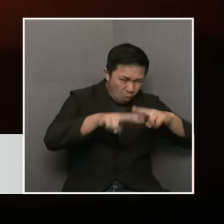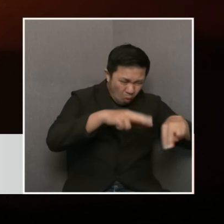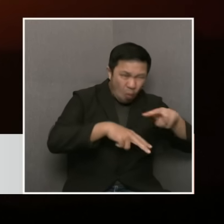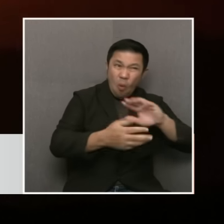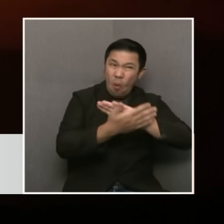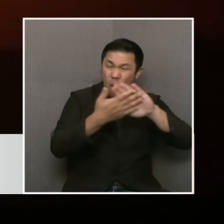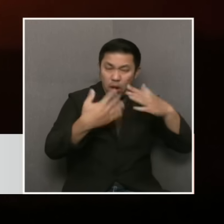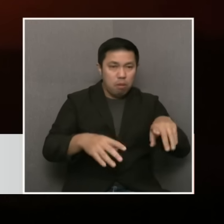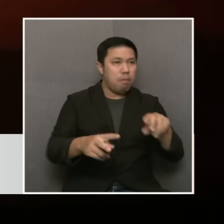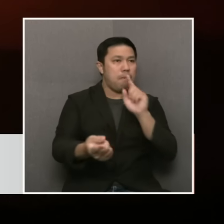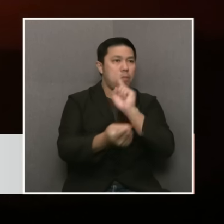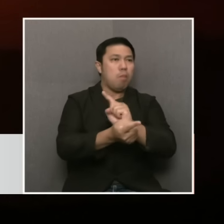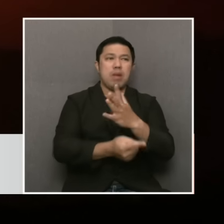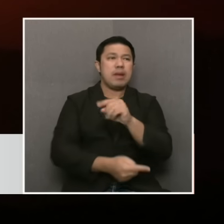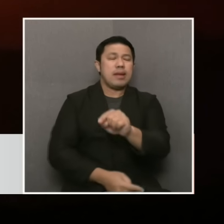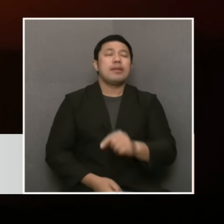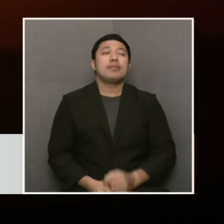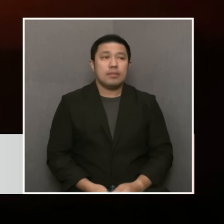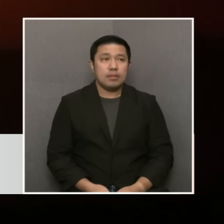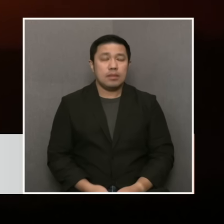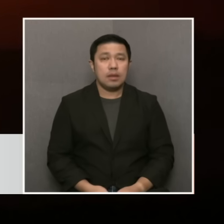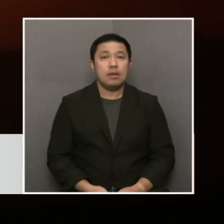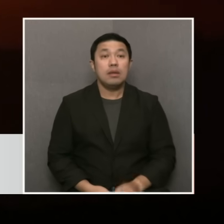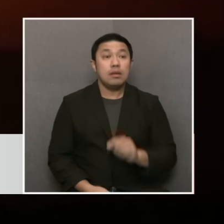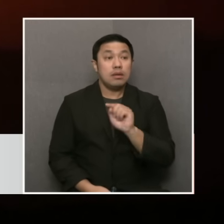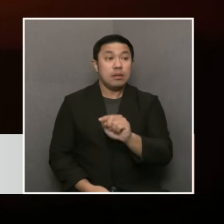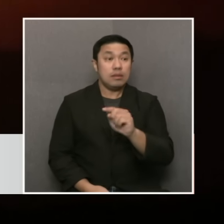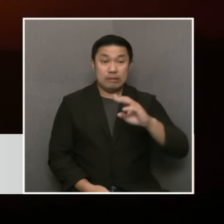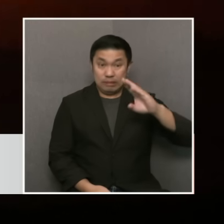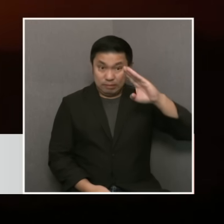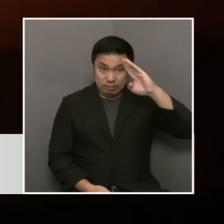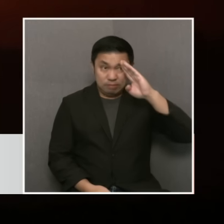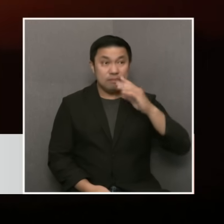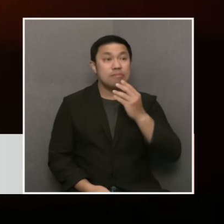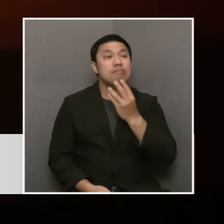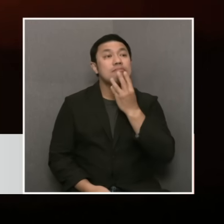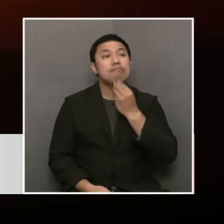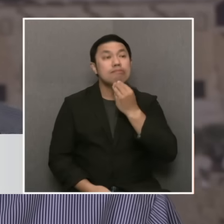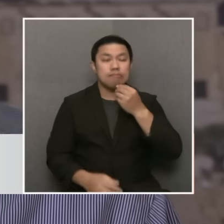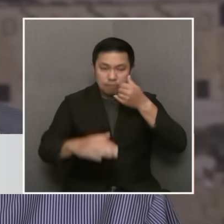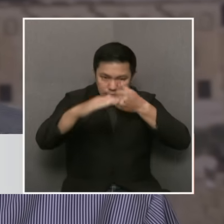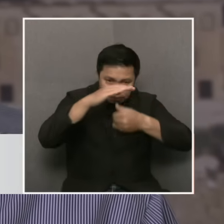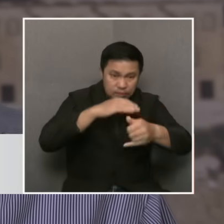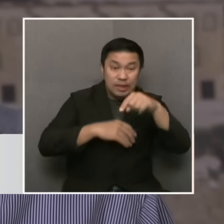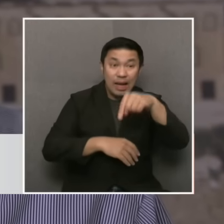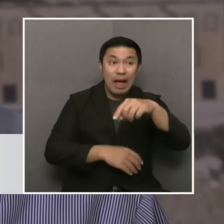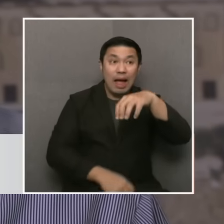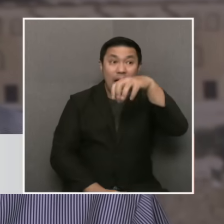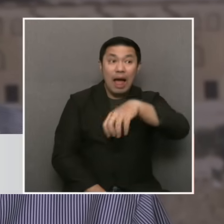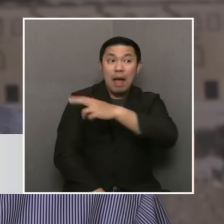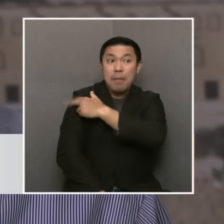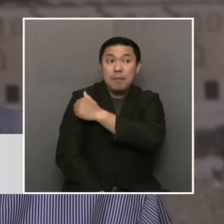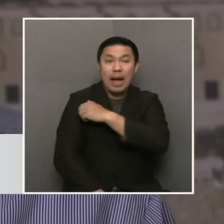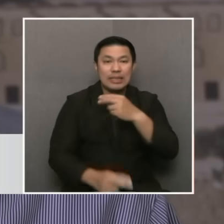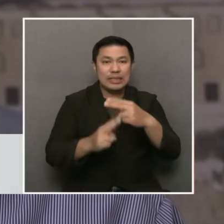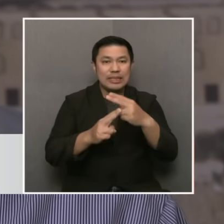ทั่วพื้นที่นะคะของโรงพยาบาลนาน2วันโดยทหารอิสราเอลนั้นก็บุกเข้าไปในโรงพยาบาลอัลชิฟาเมื่อวันพุธ